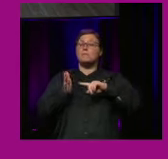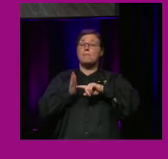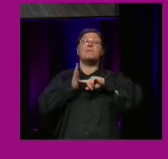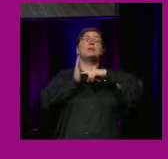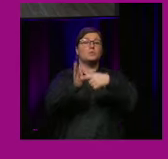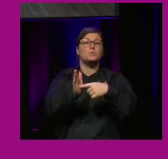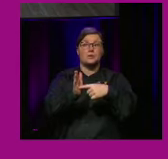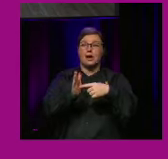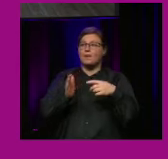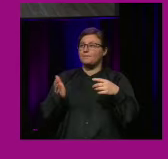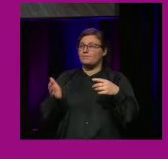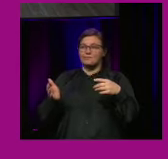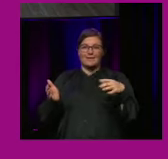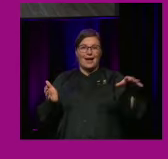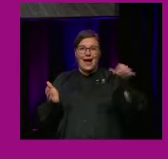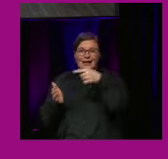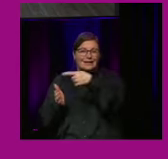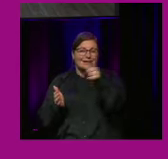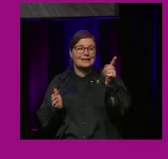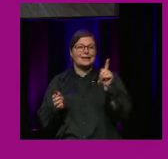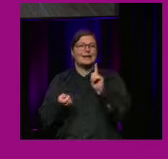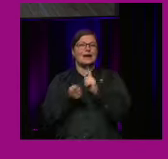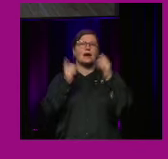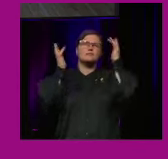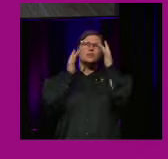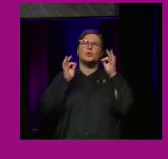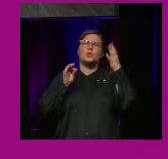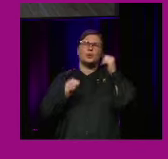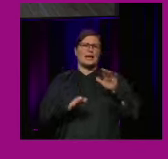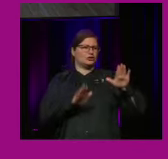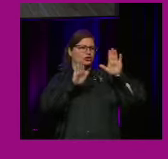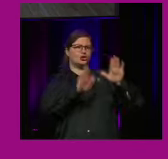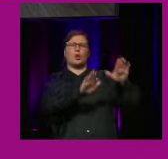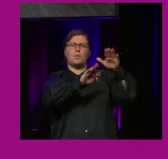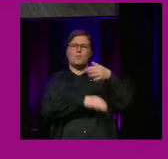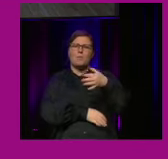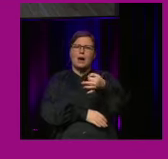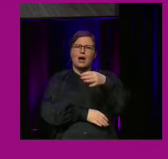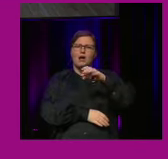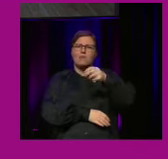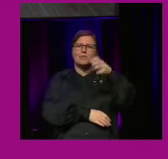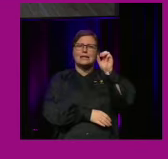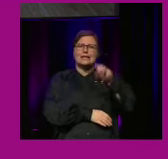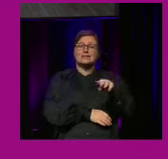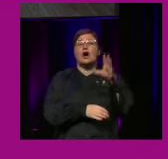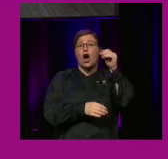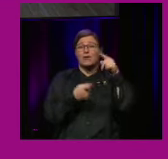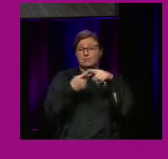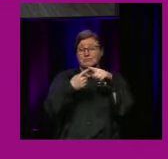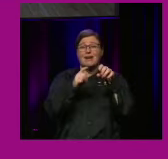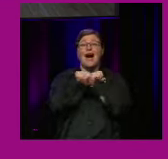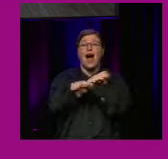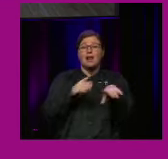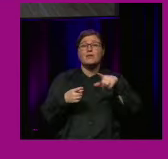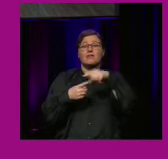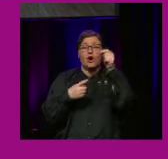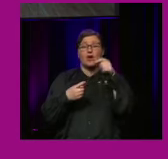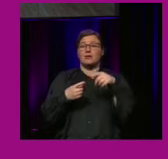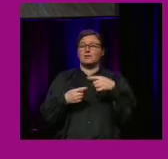som tänker i termer av hur vi ska stoppa populismen, så är det ju främst i allmänna val att man ska försöka engagera